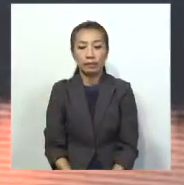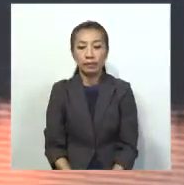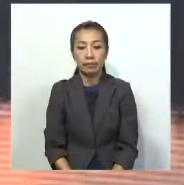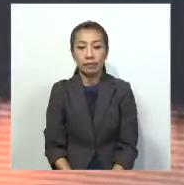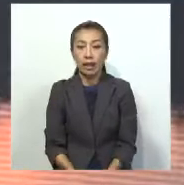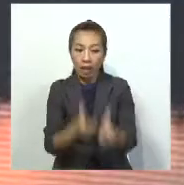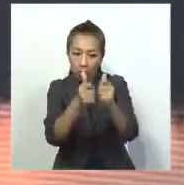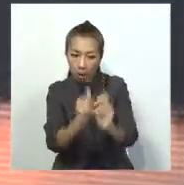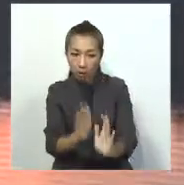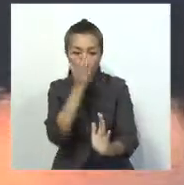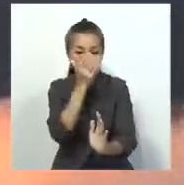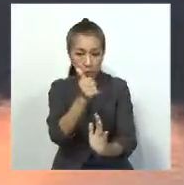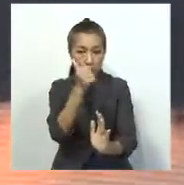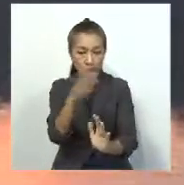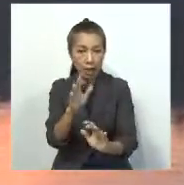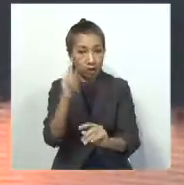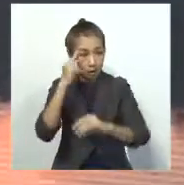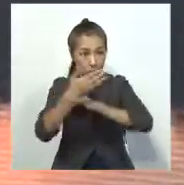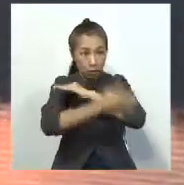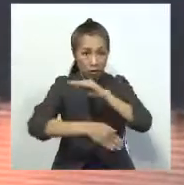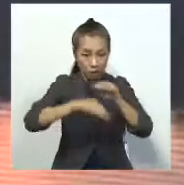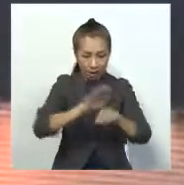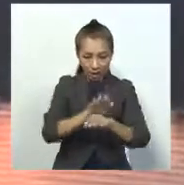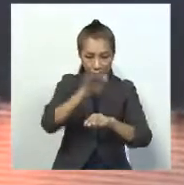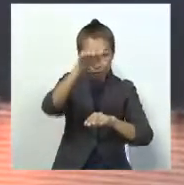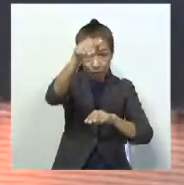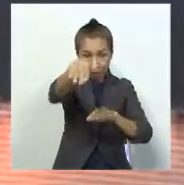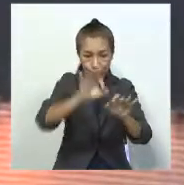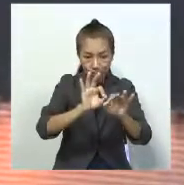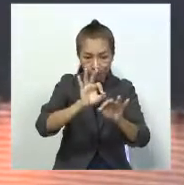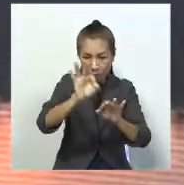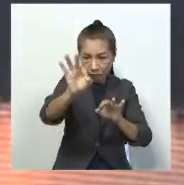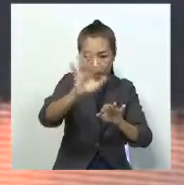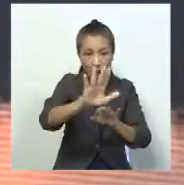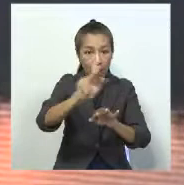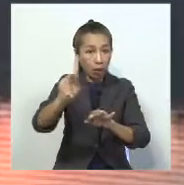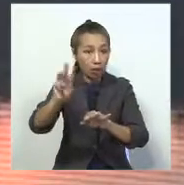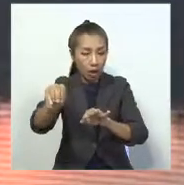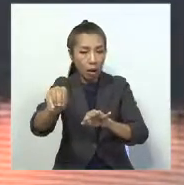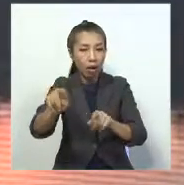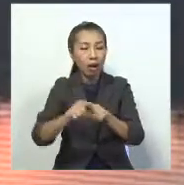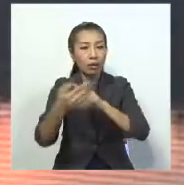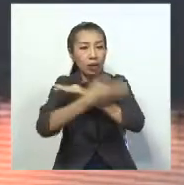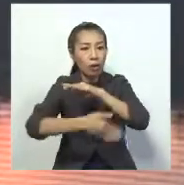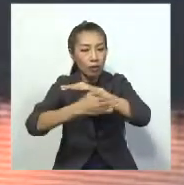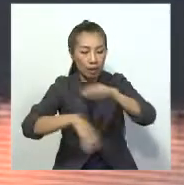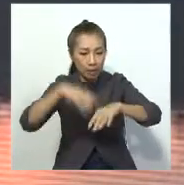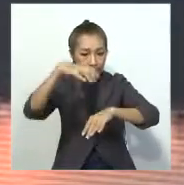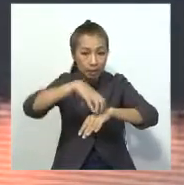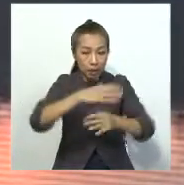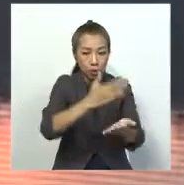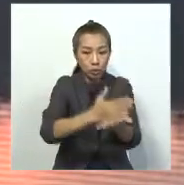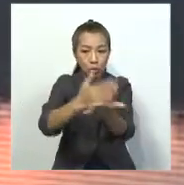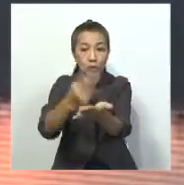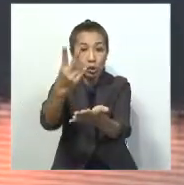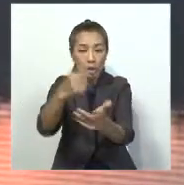การออกแบบที่สวยงามแล้วค่ะทางยกระดับรถไฟนะคะที่มีความยาวกว่า5กิโลเมตรหรือรถไฟลอยฟ้า2สถานีคือที่อำเภอบ้